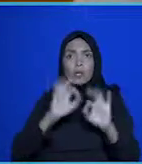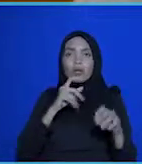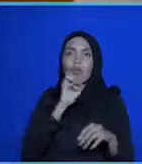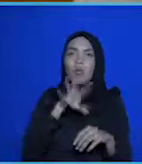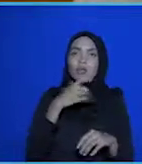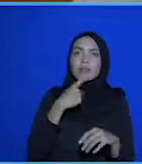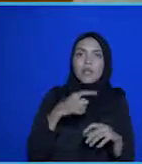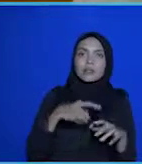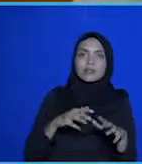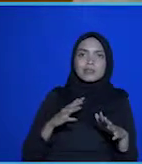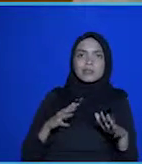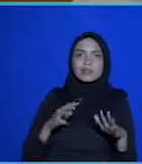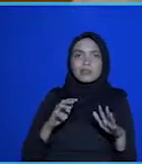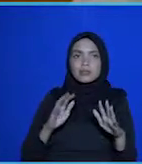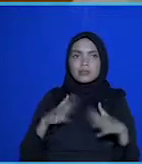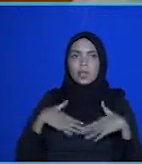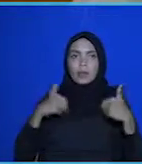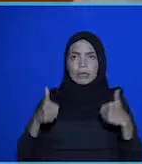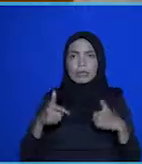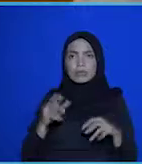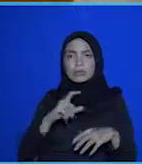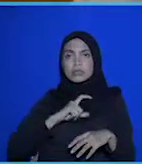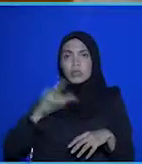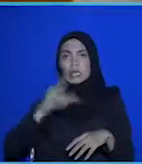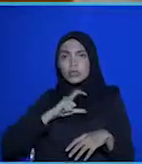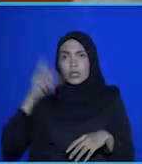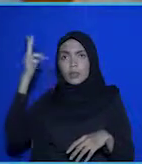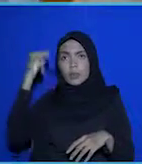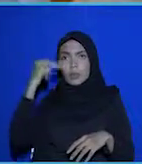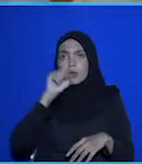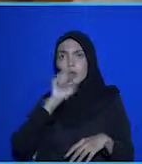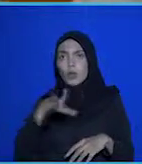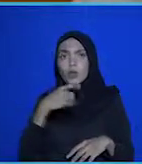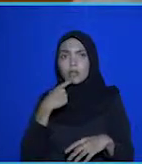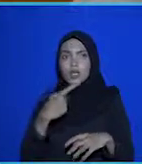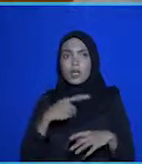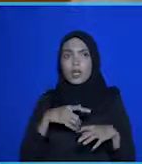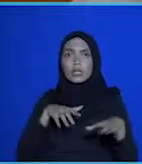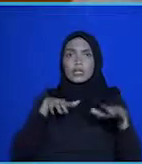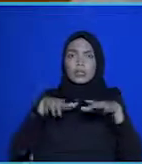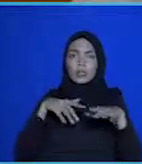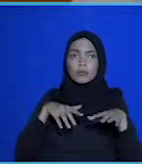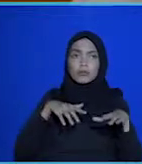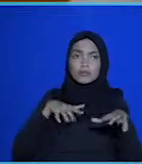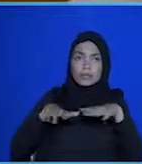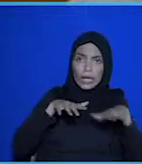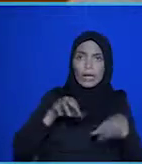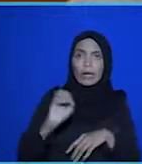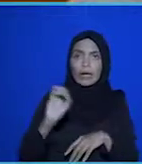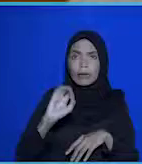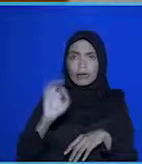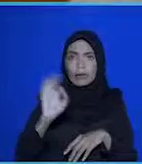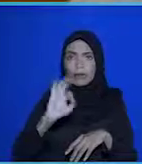calon pemimpin, dimanapun, itu tidak ada yang menyinggung hal itu. Jadi kita